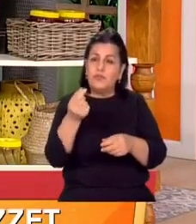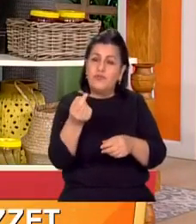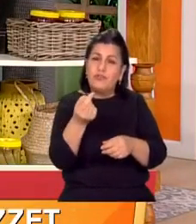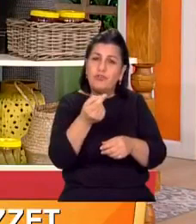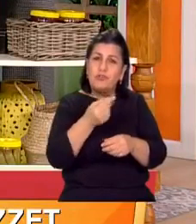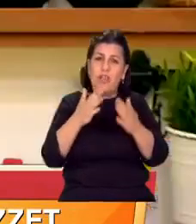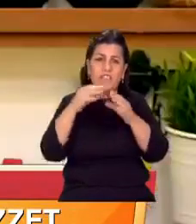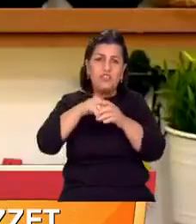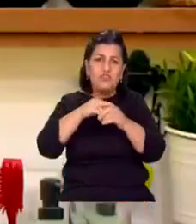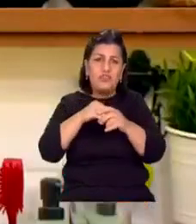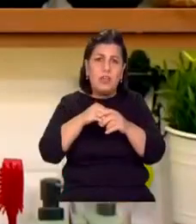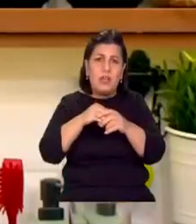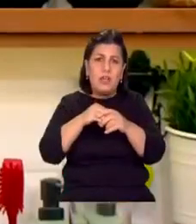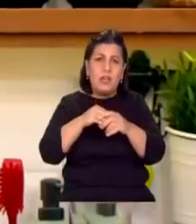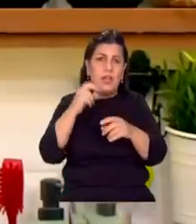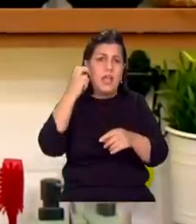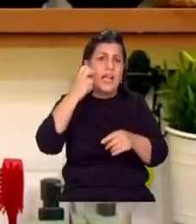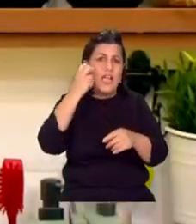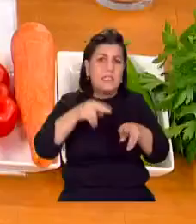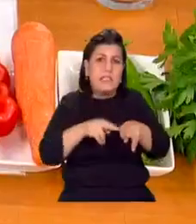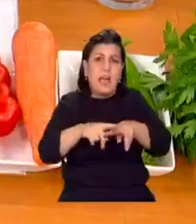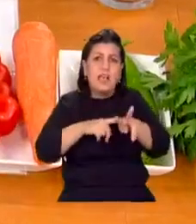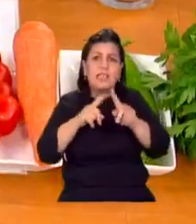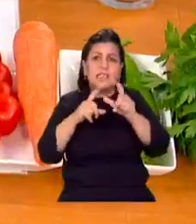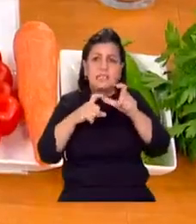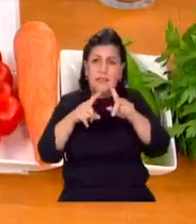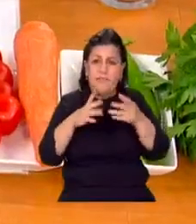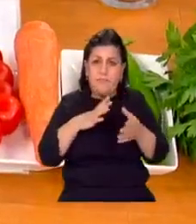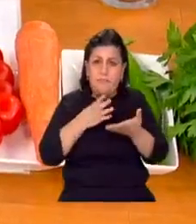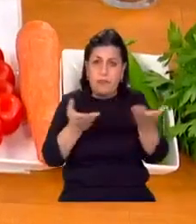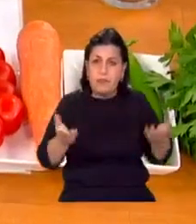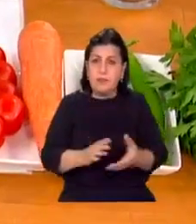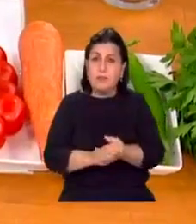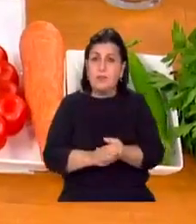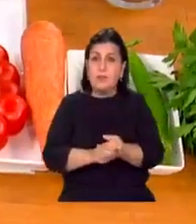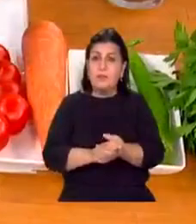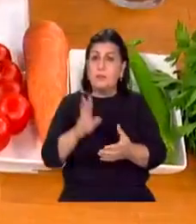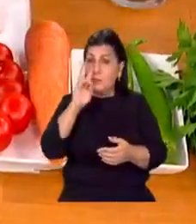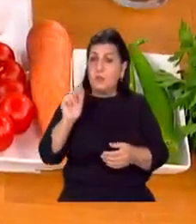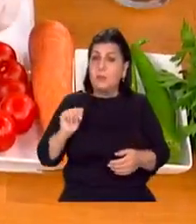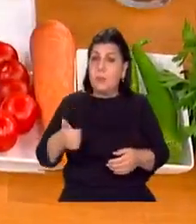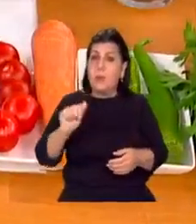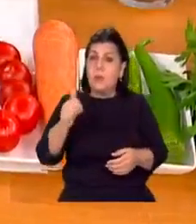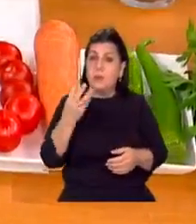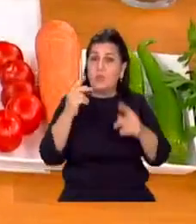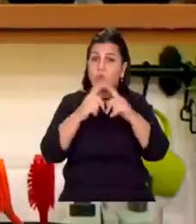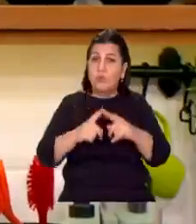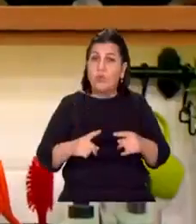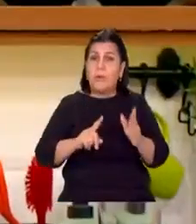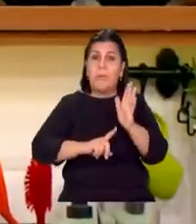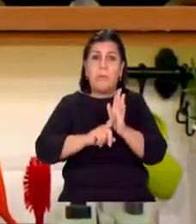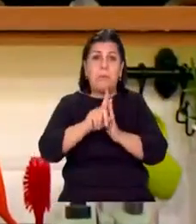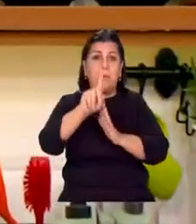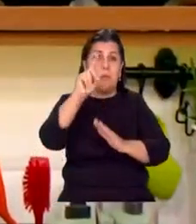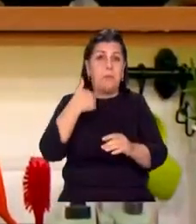hasta herhalde bulunabilecek bir ürün var ya iki tane zamanlarda böyle çok sayıda başarılı